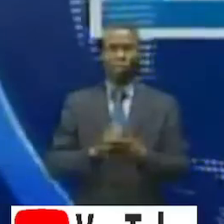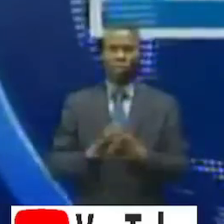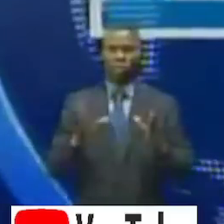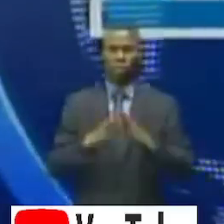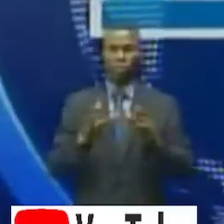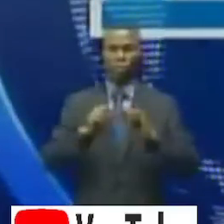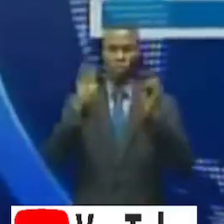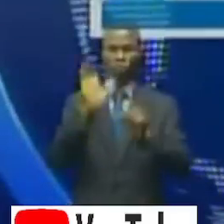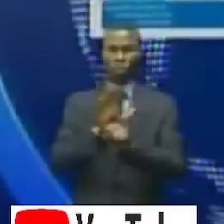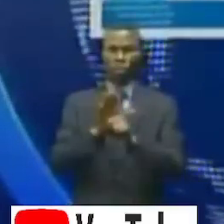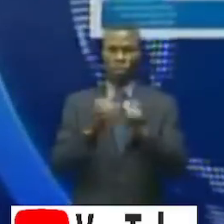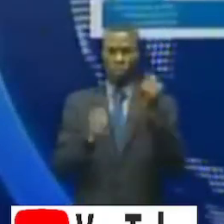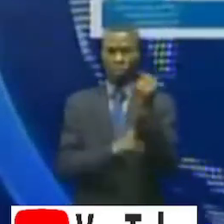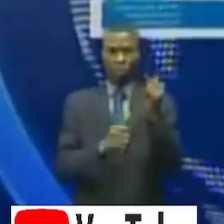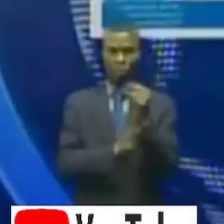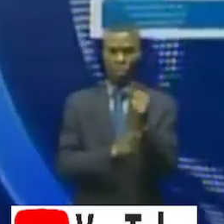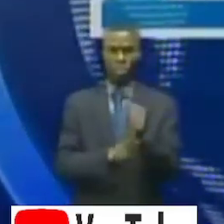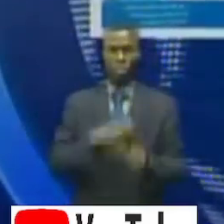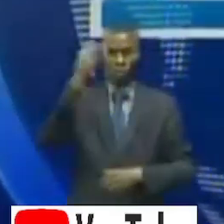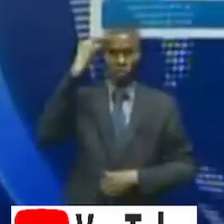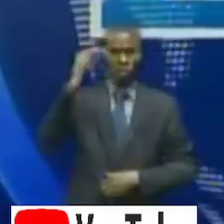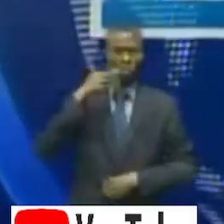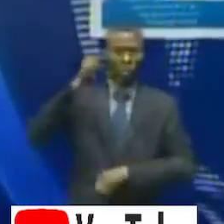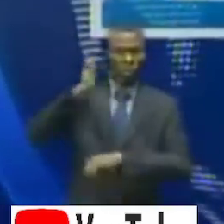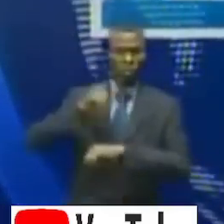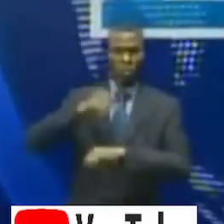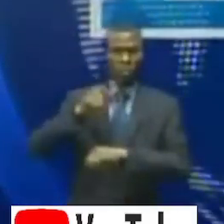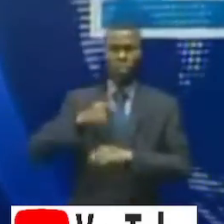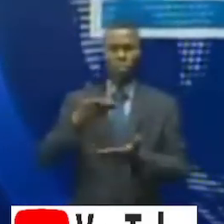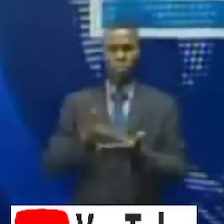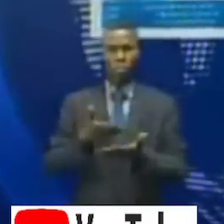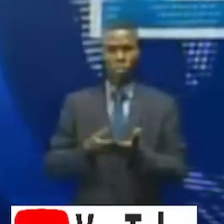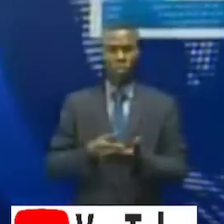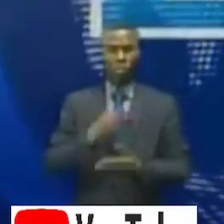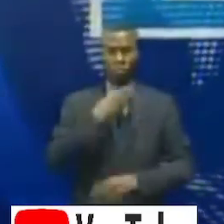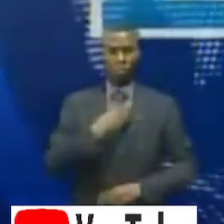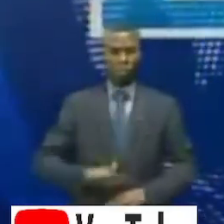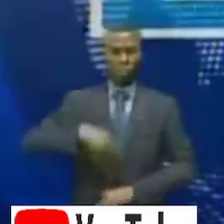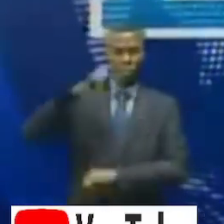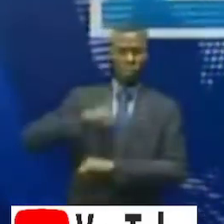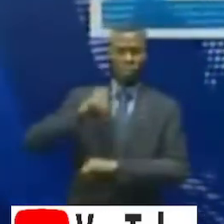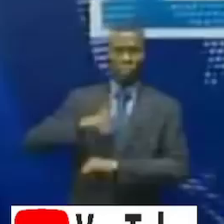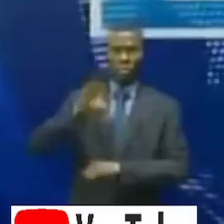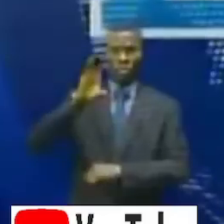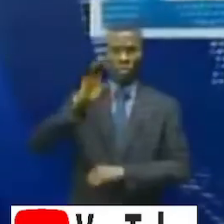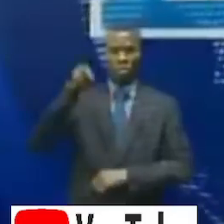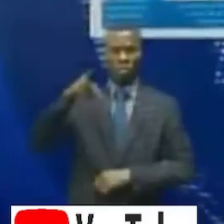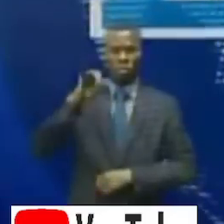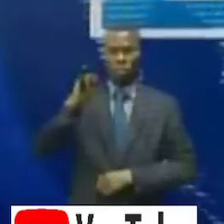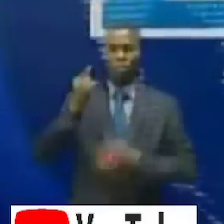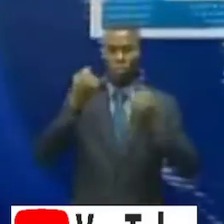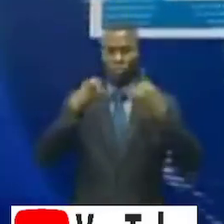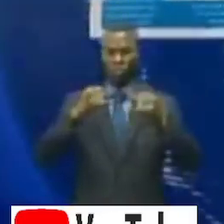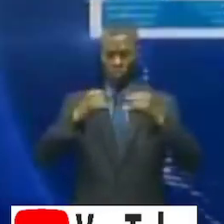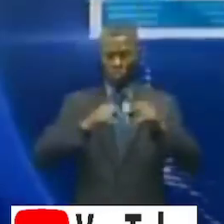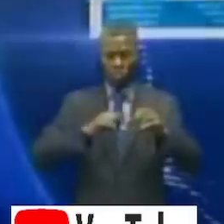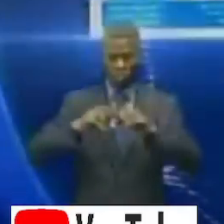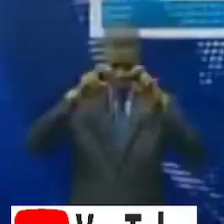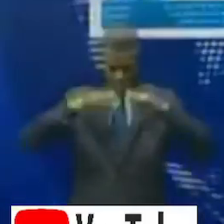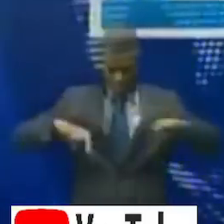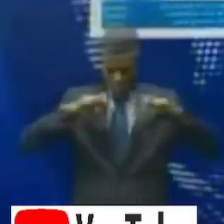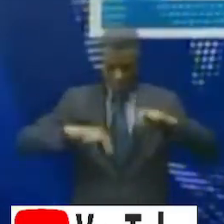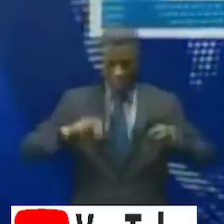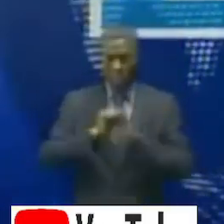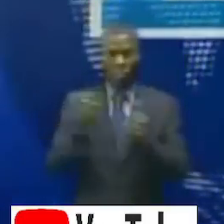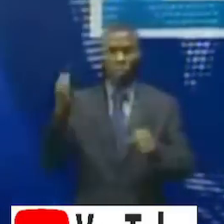D'une forte délégation avec en tête la ministre de la Justice et garde des Sceaux, le procureur de la Cour pénale internationale annonce des enquêtes sur les graves